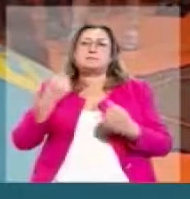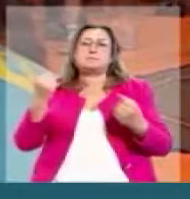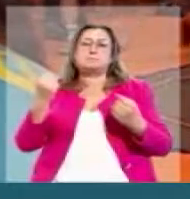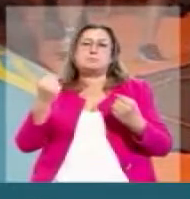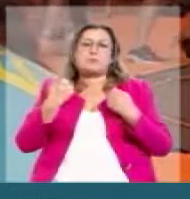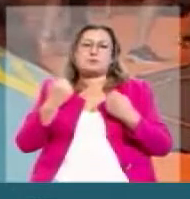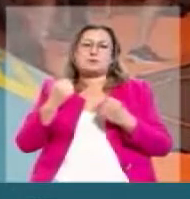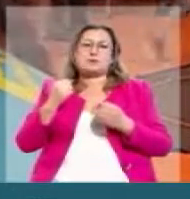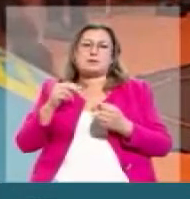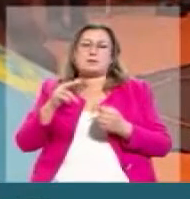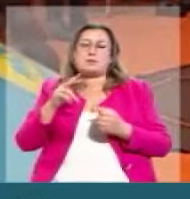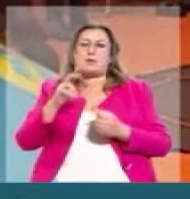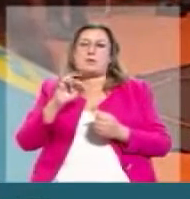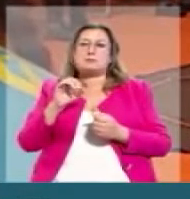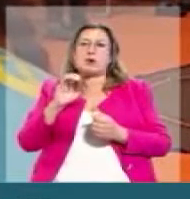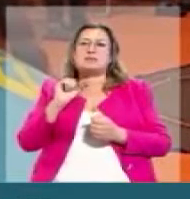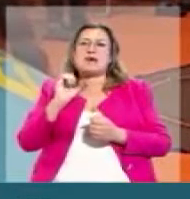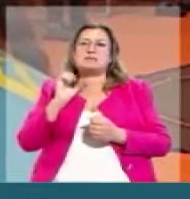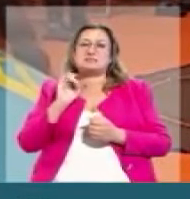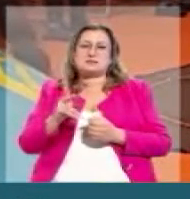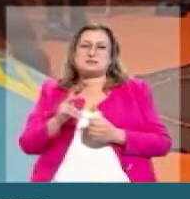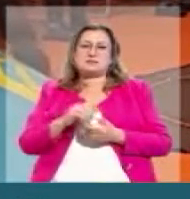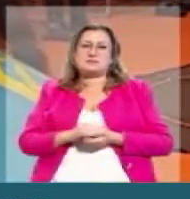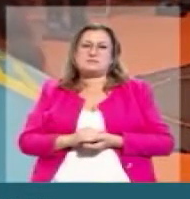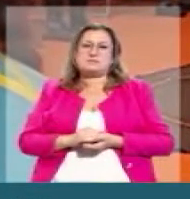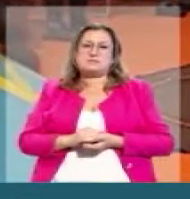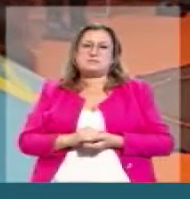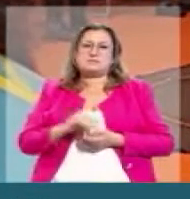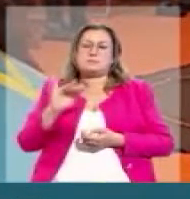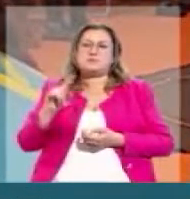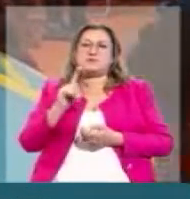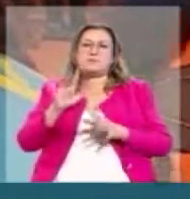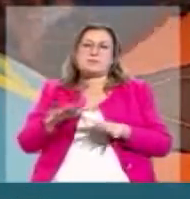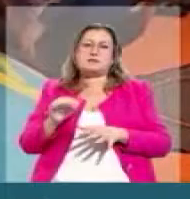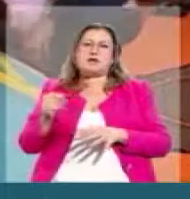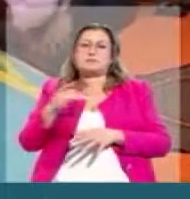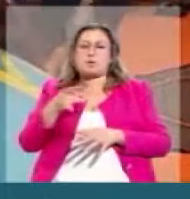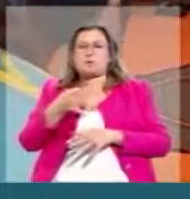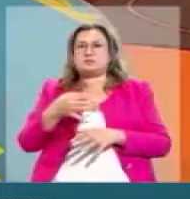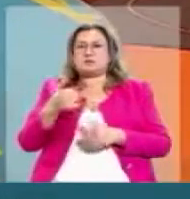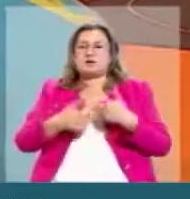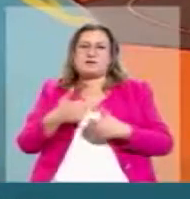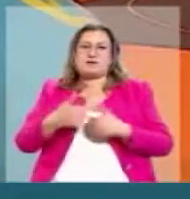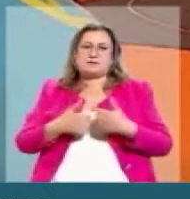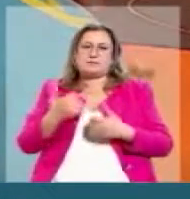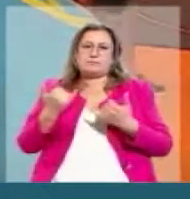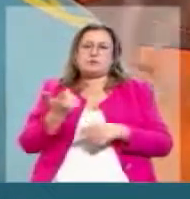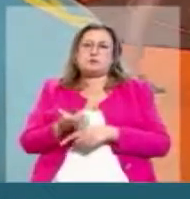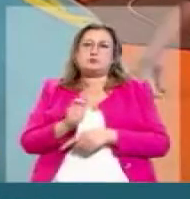по асык. И призовые места на республиканских, областных соревнованиях. Но